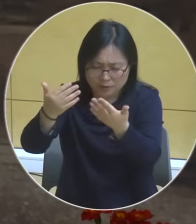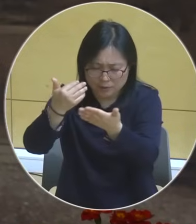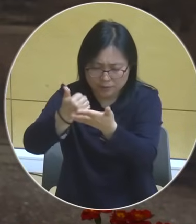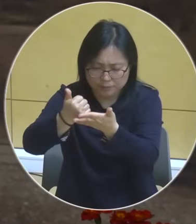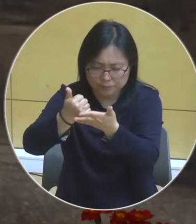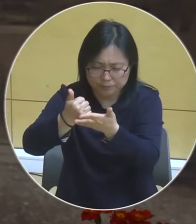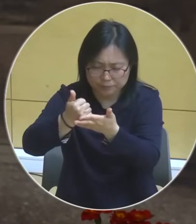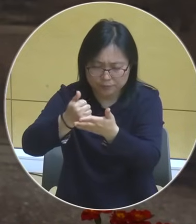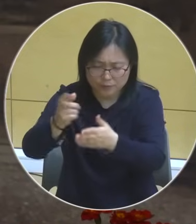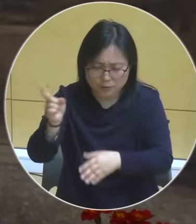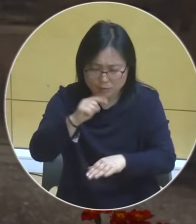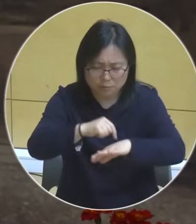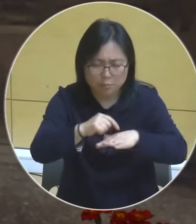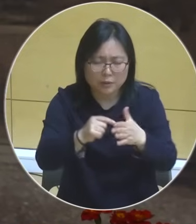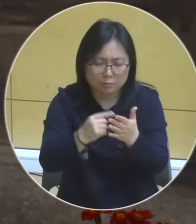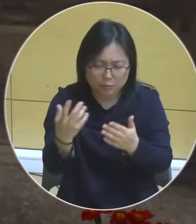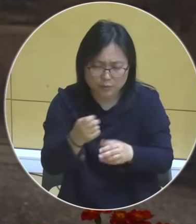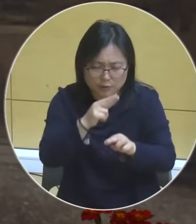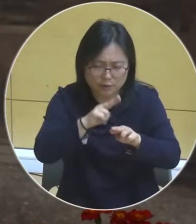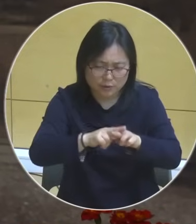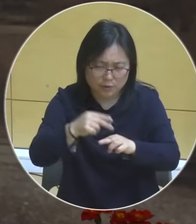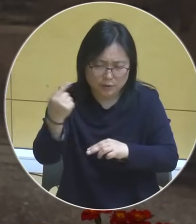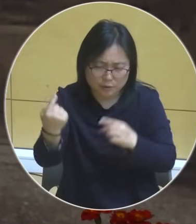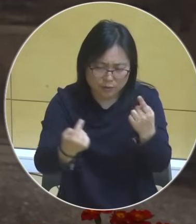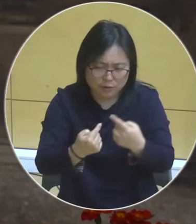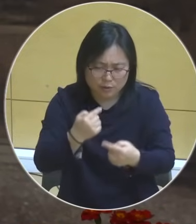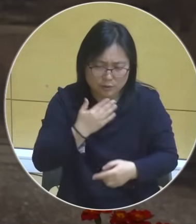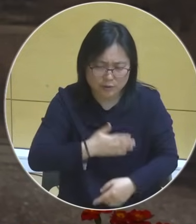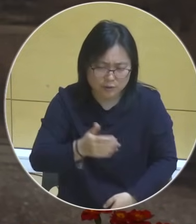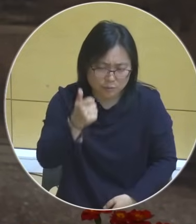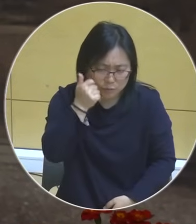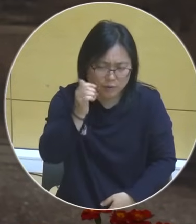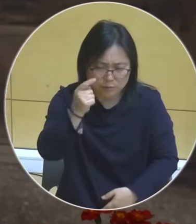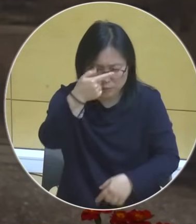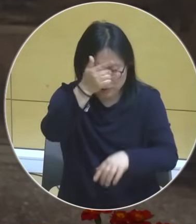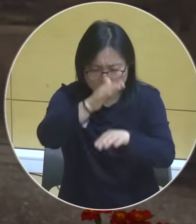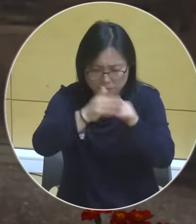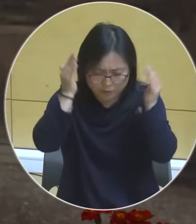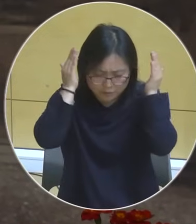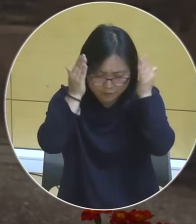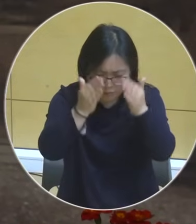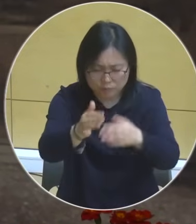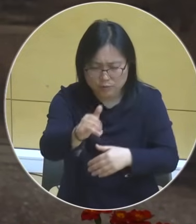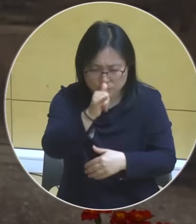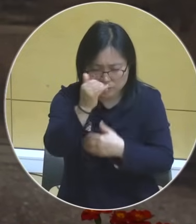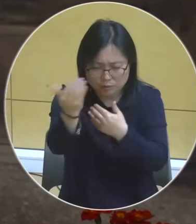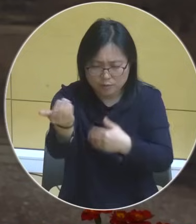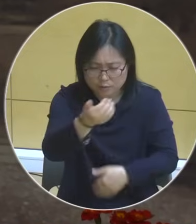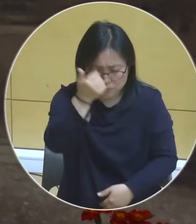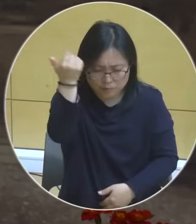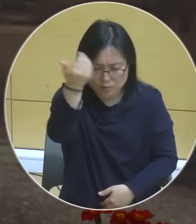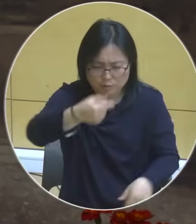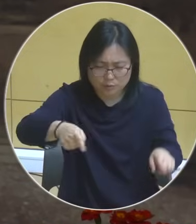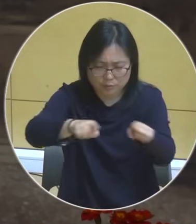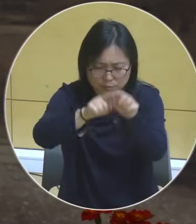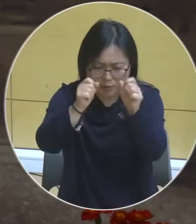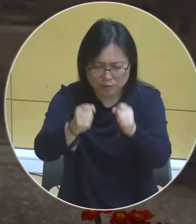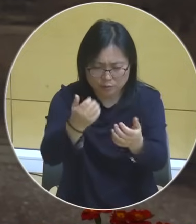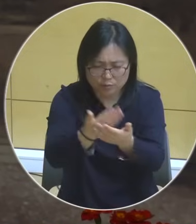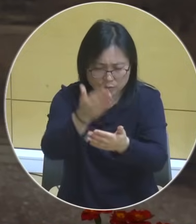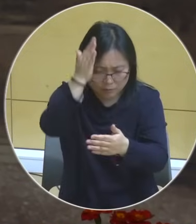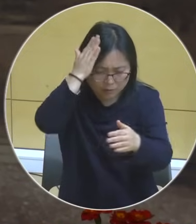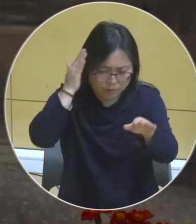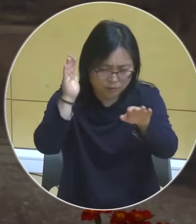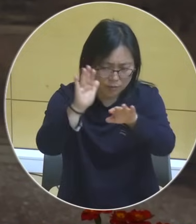하나님, 어떠한 마음으로 이 자리에 와 있는지 알 수 없사오나 예배에 집중할 수 있도록 성령님 저희들과 함께하여 주시고 어둡과